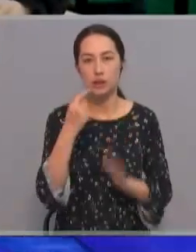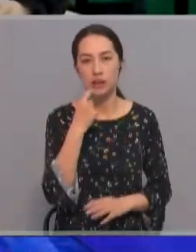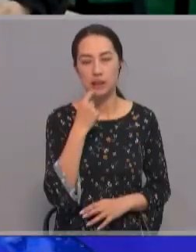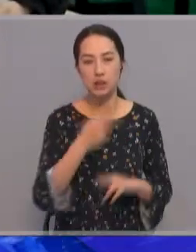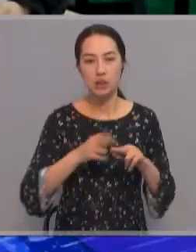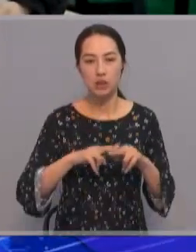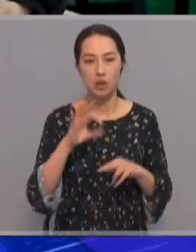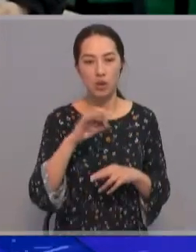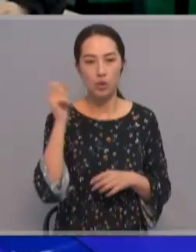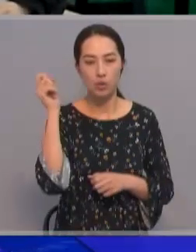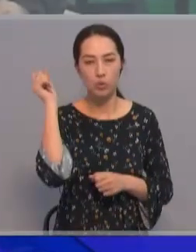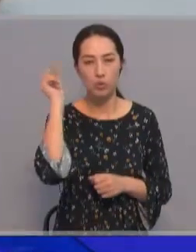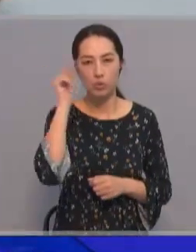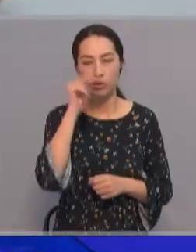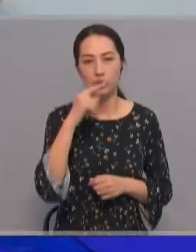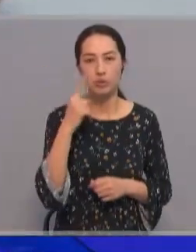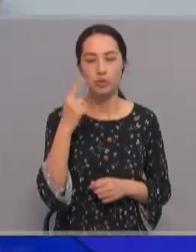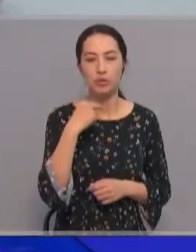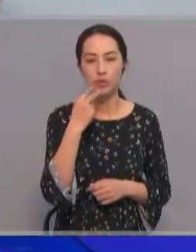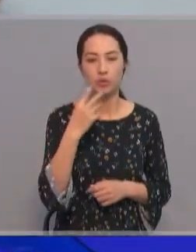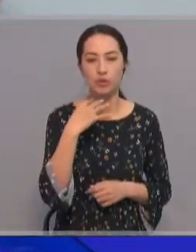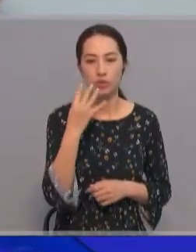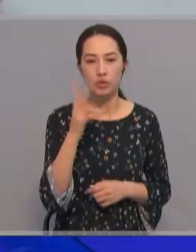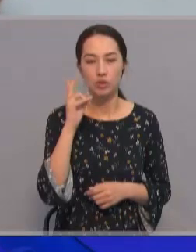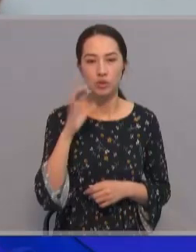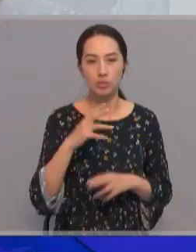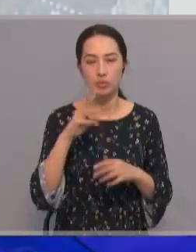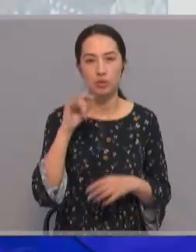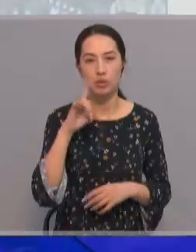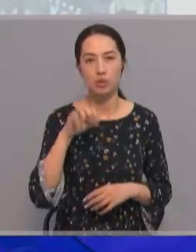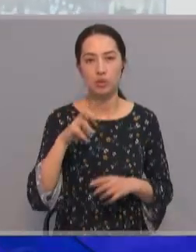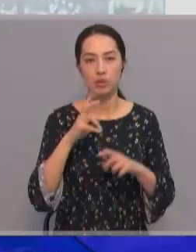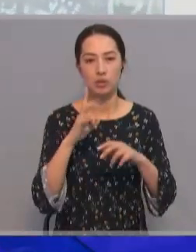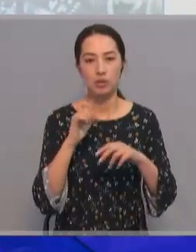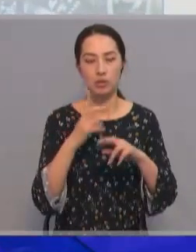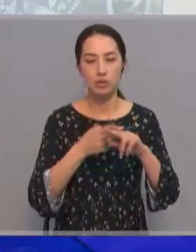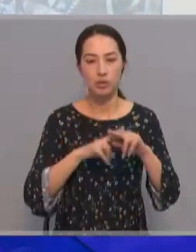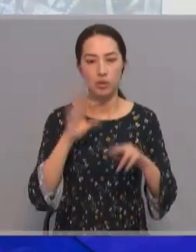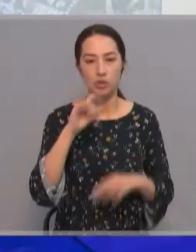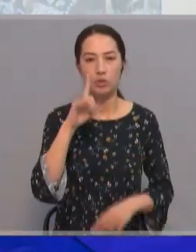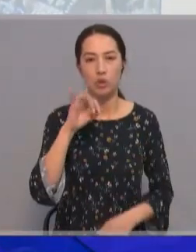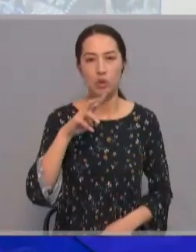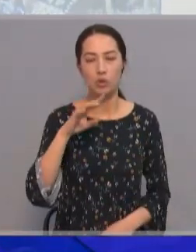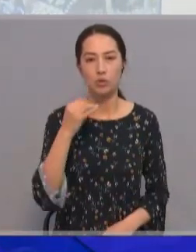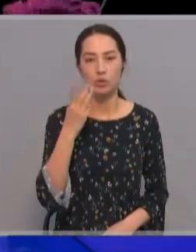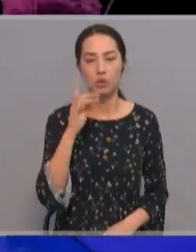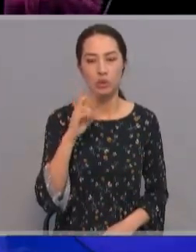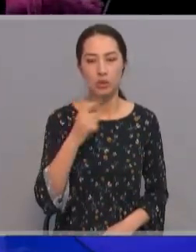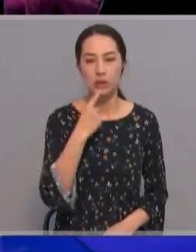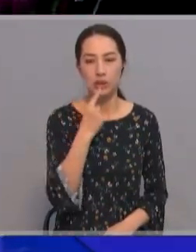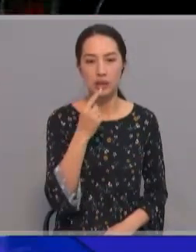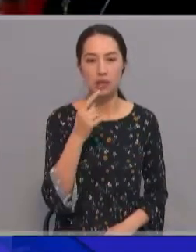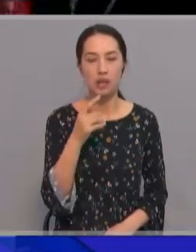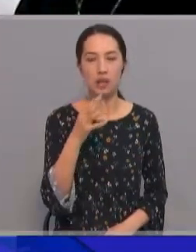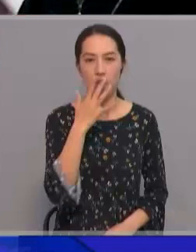целью учащимися вторых-четвертых классов средней школы Низамхан проведена постановка сказки «Золушка» на английском языке.